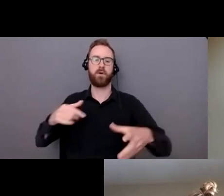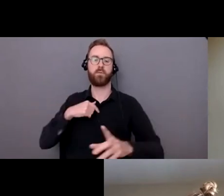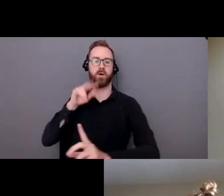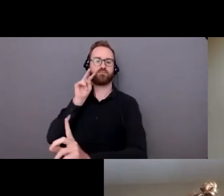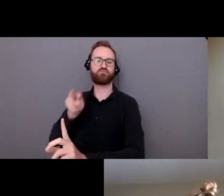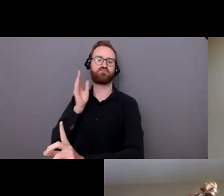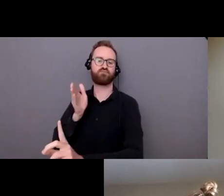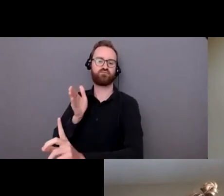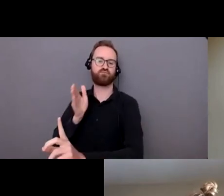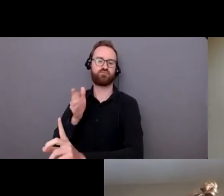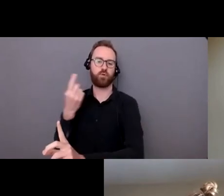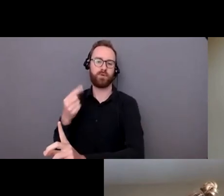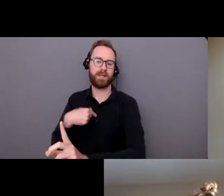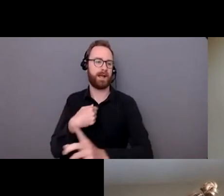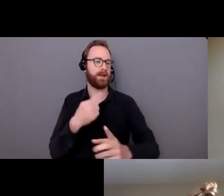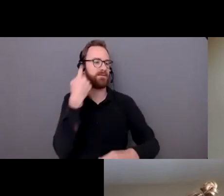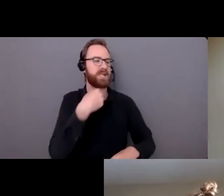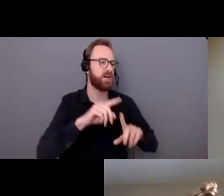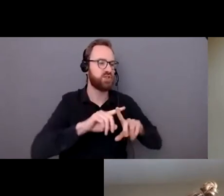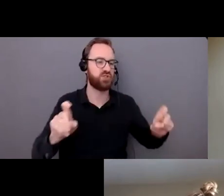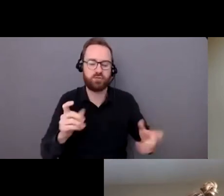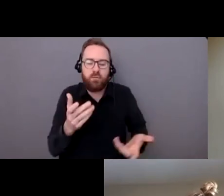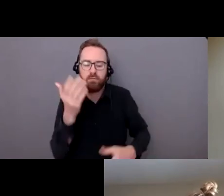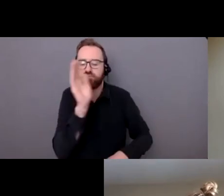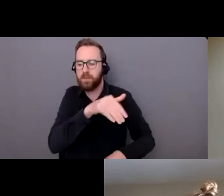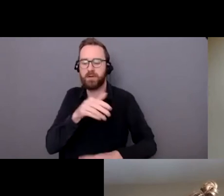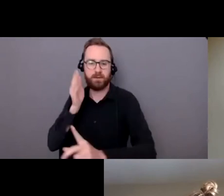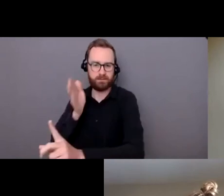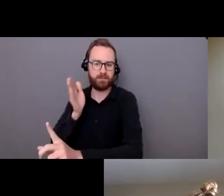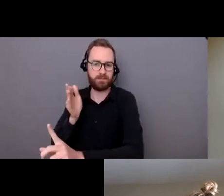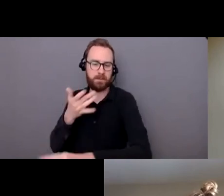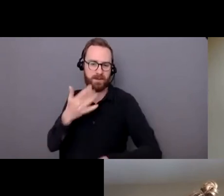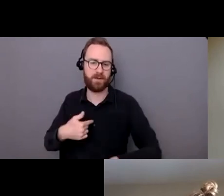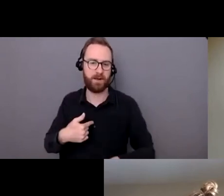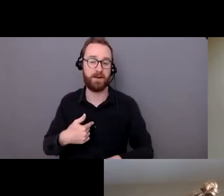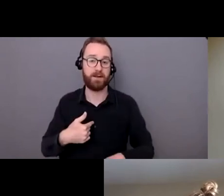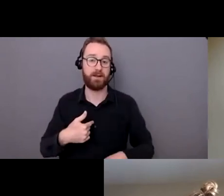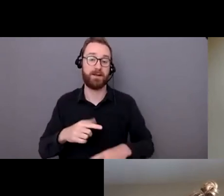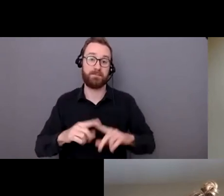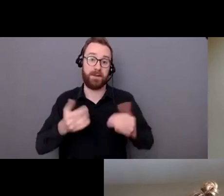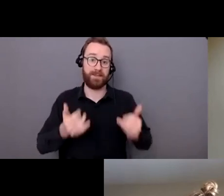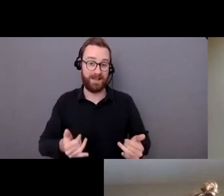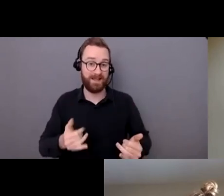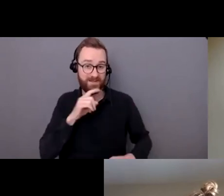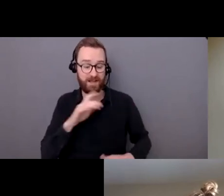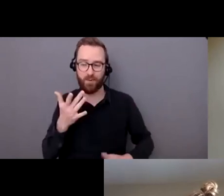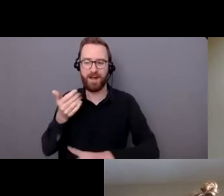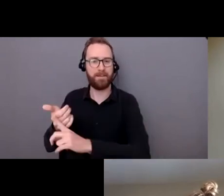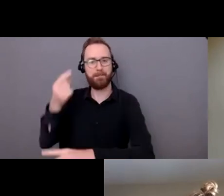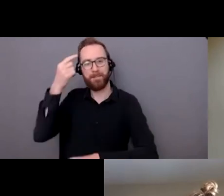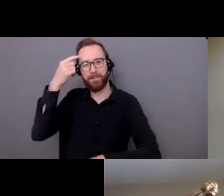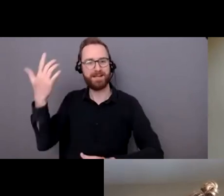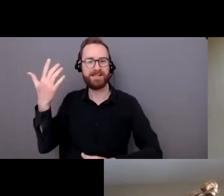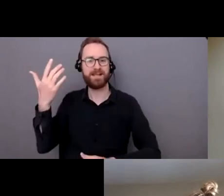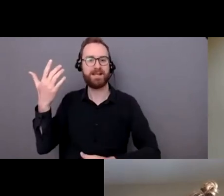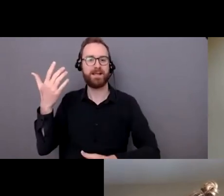visages. D'accord. Ben là, moi, j'ai juste fait une petite suggestion directement, mais pour donner une idée comment il faut être attentif, elle n'avait pas pensé qu'elle n'était pas obligée